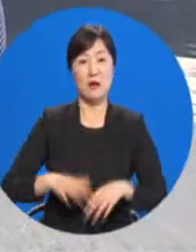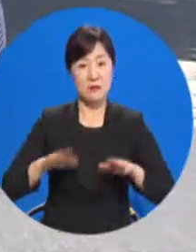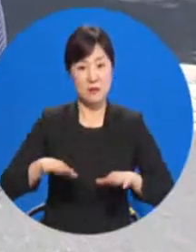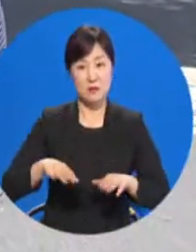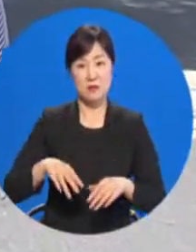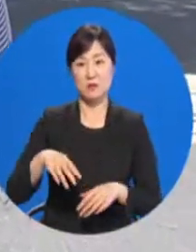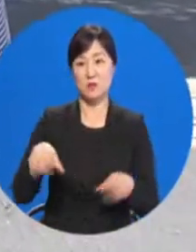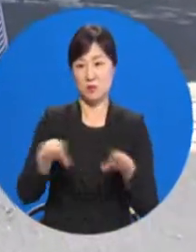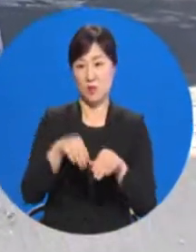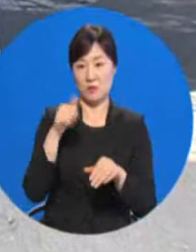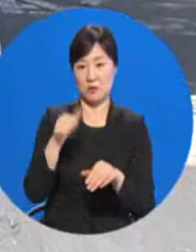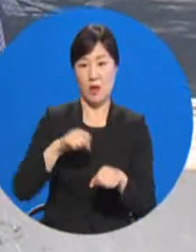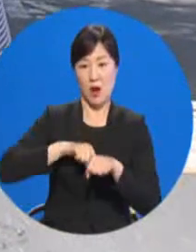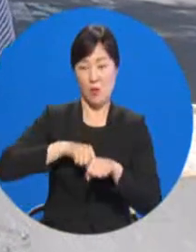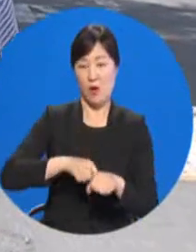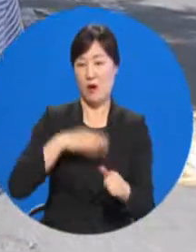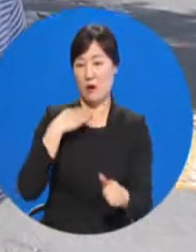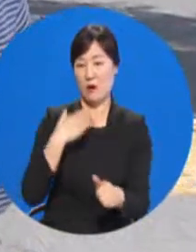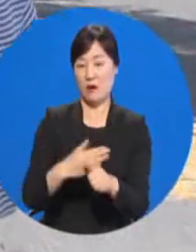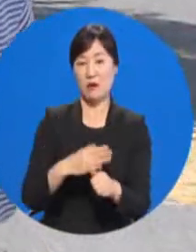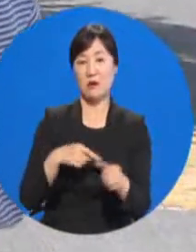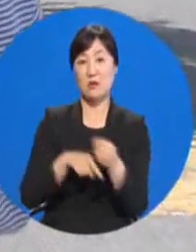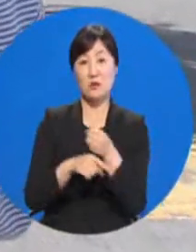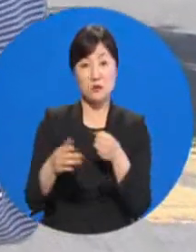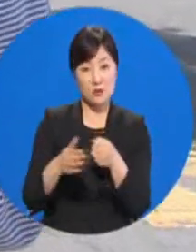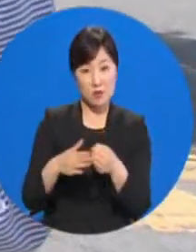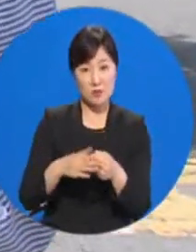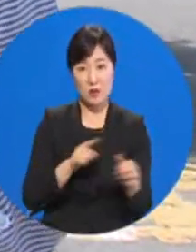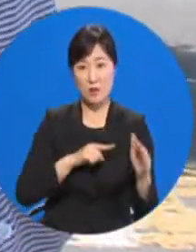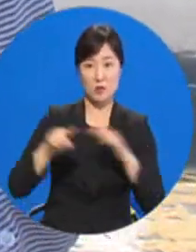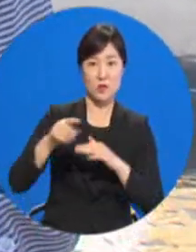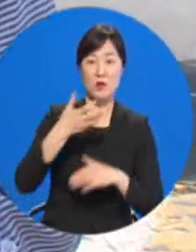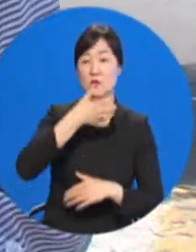강제 사임 논란이 불거지면서 제도학을 꿈꾸던